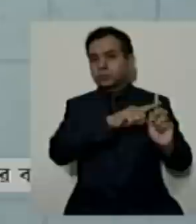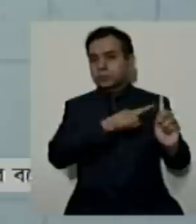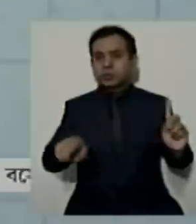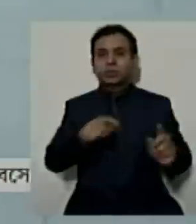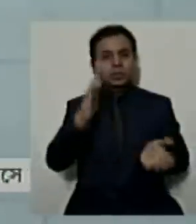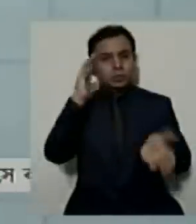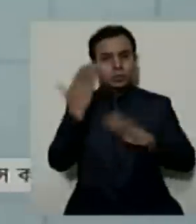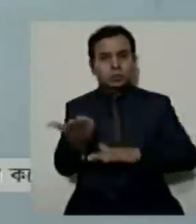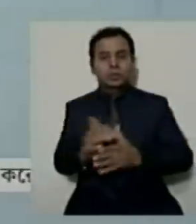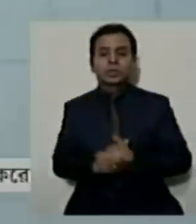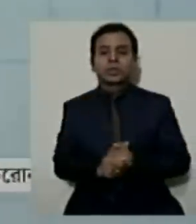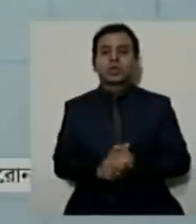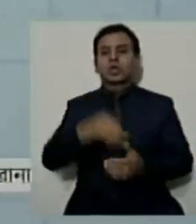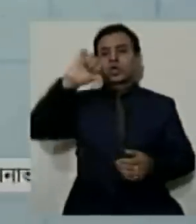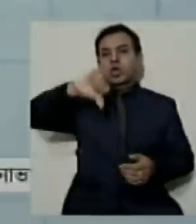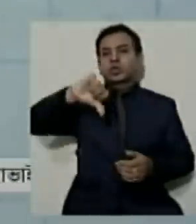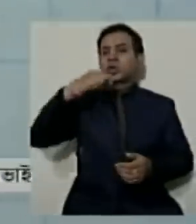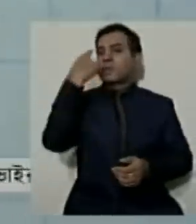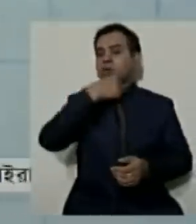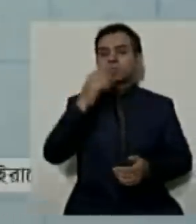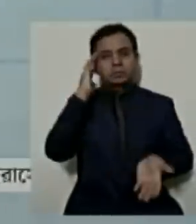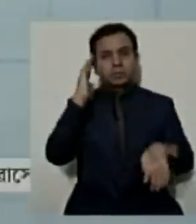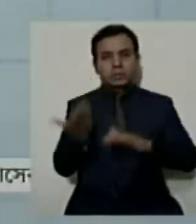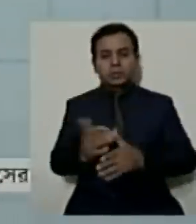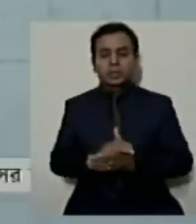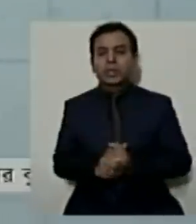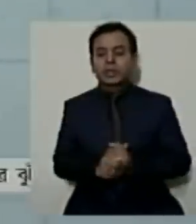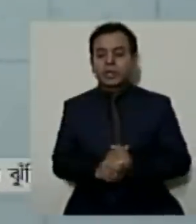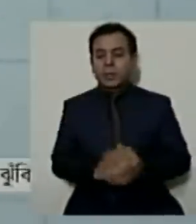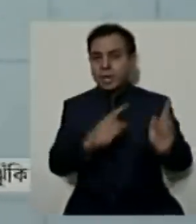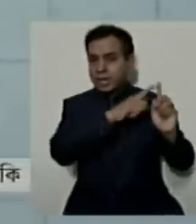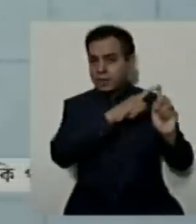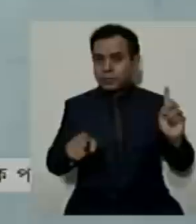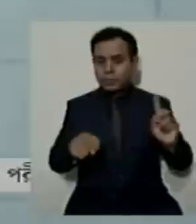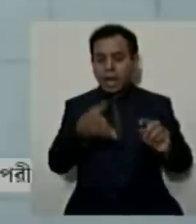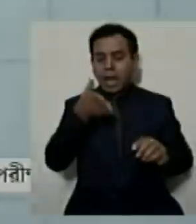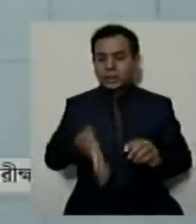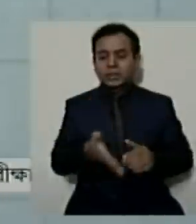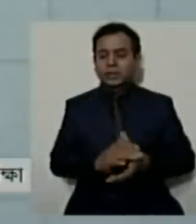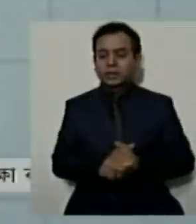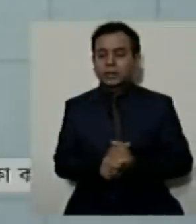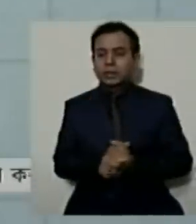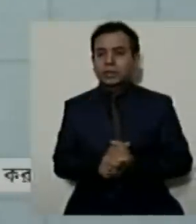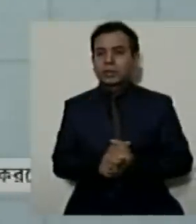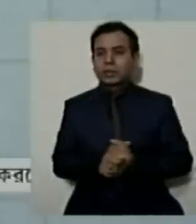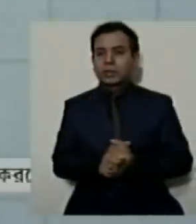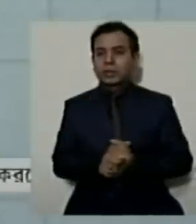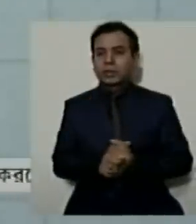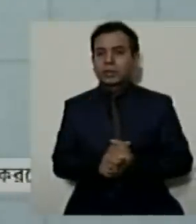এবং আজকে আমাদের যে আমরা লিঙ্গভেদের যে তথ্য দেই